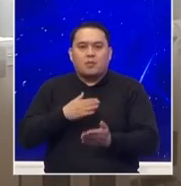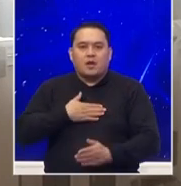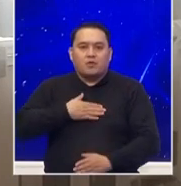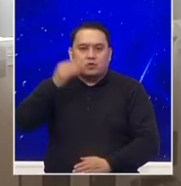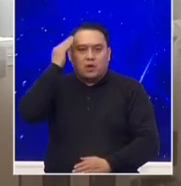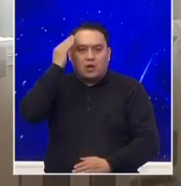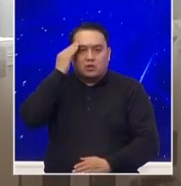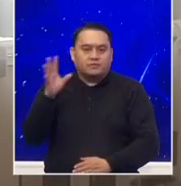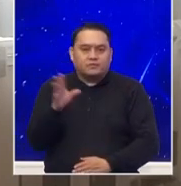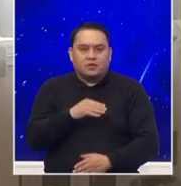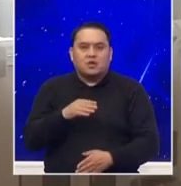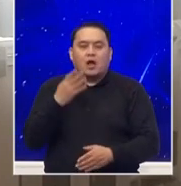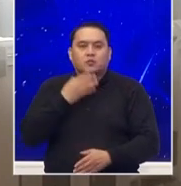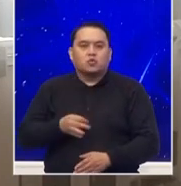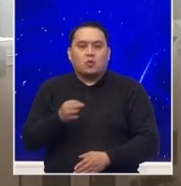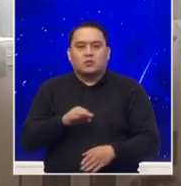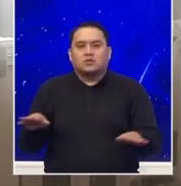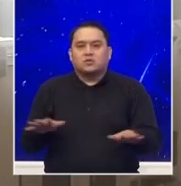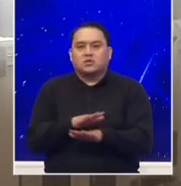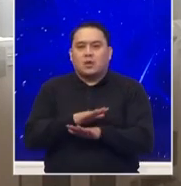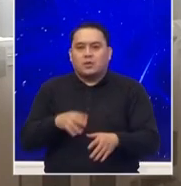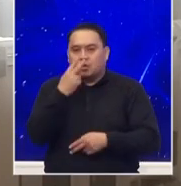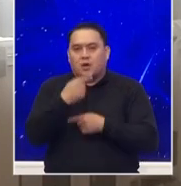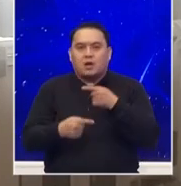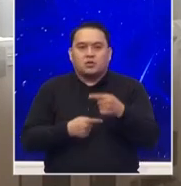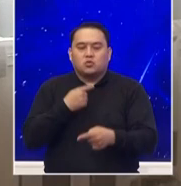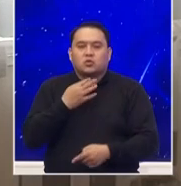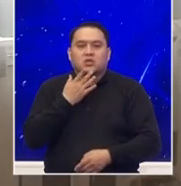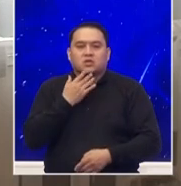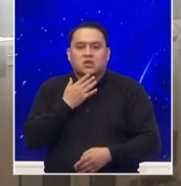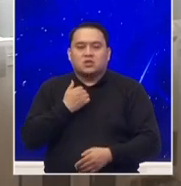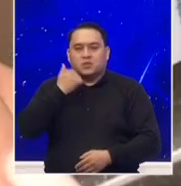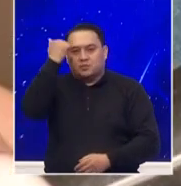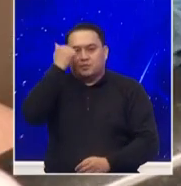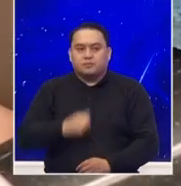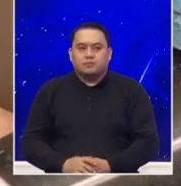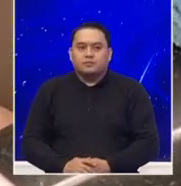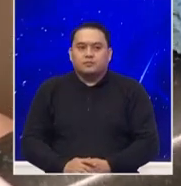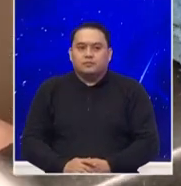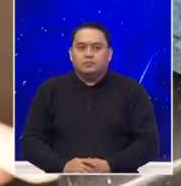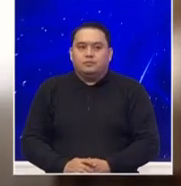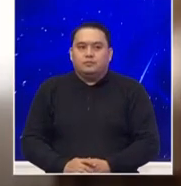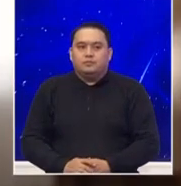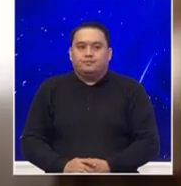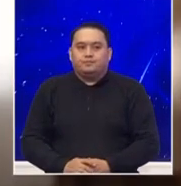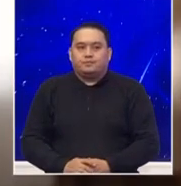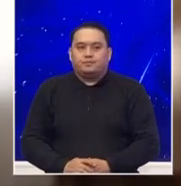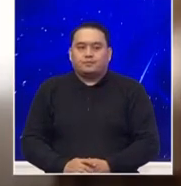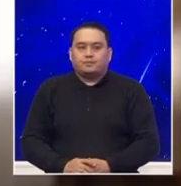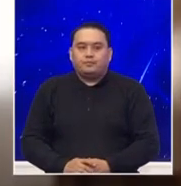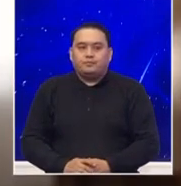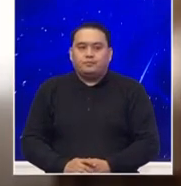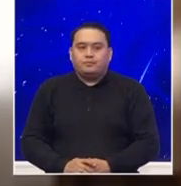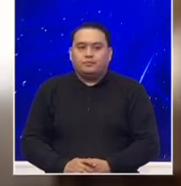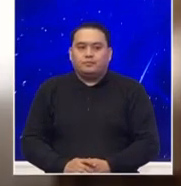– это заслуга всех наших ЖТСУ-ских певцов-исполнителей традиционного пения. Спасибо. Осы жетісу жерінің жалпы қазақ